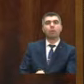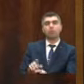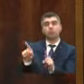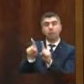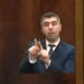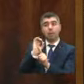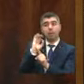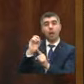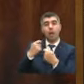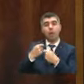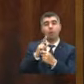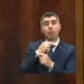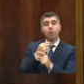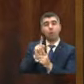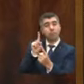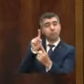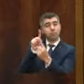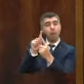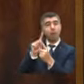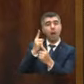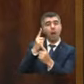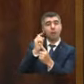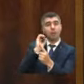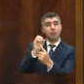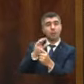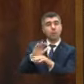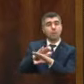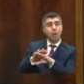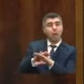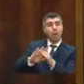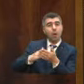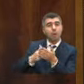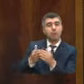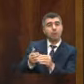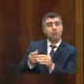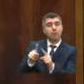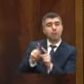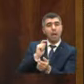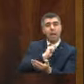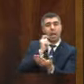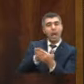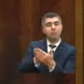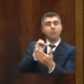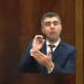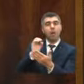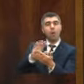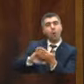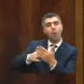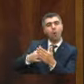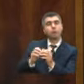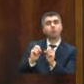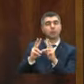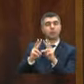وسياسياً عن تنفيذ برنامجكم وسياستكم، والإدارة موضوعة رهن